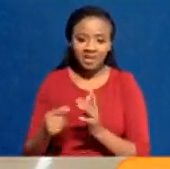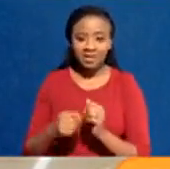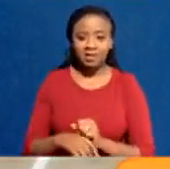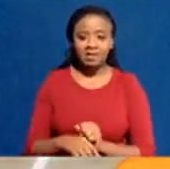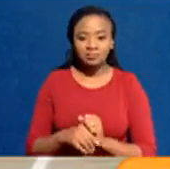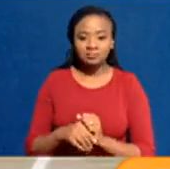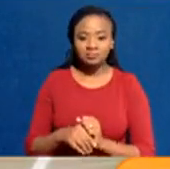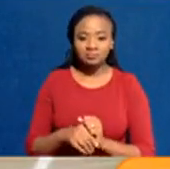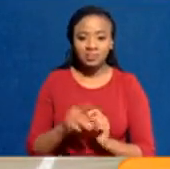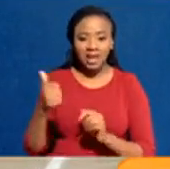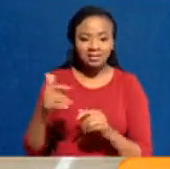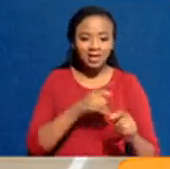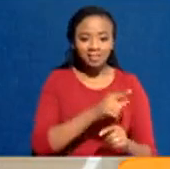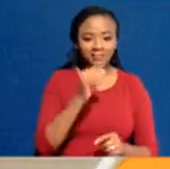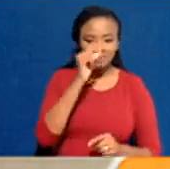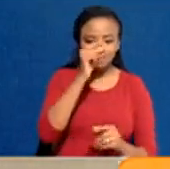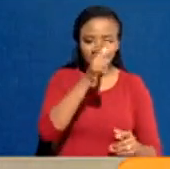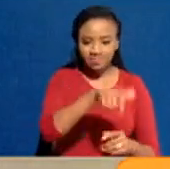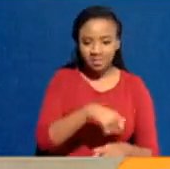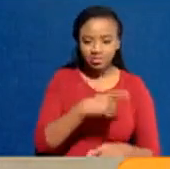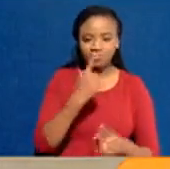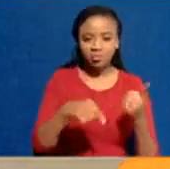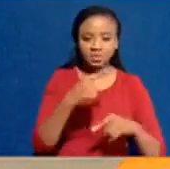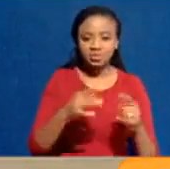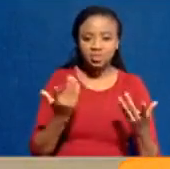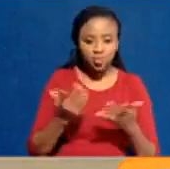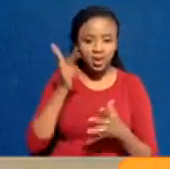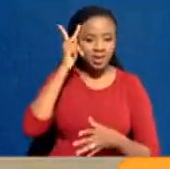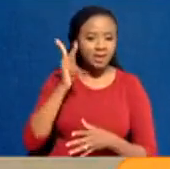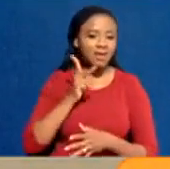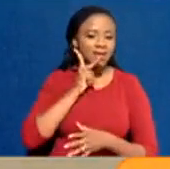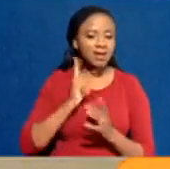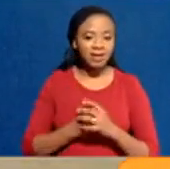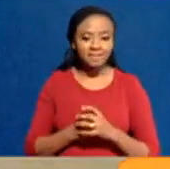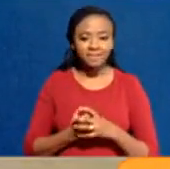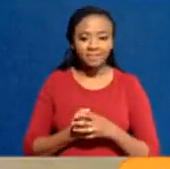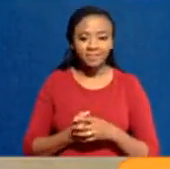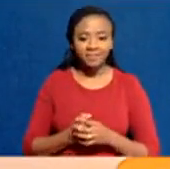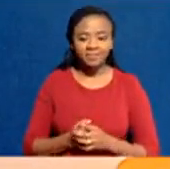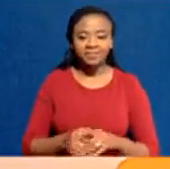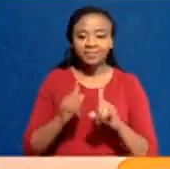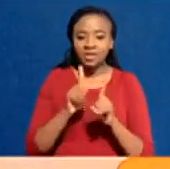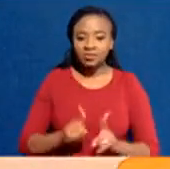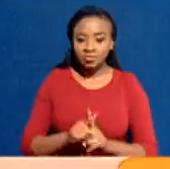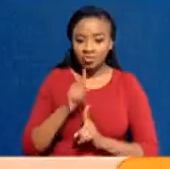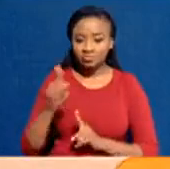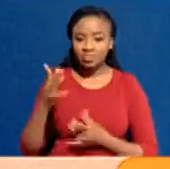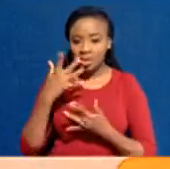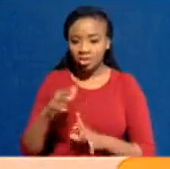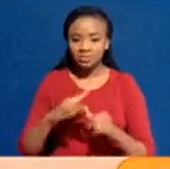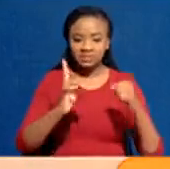kwa moja na Mjerumani Emily Seibold uwanjani Karen hapa jijini Nairobi. Okutoyi ambaye ni bingwa Wimbledon ameshindwa kwa